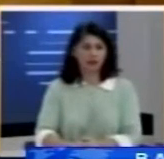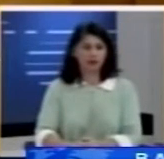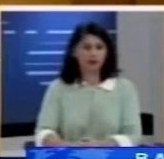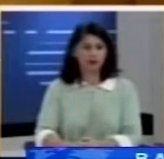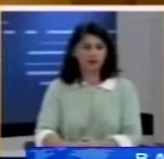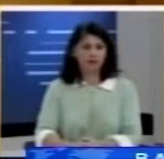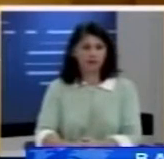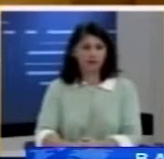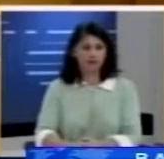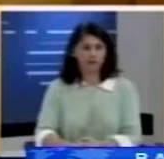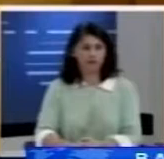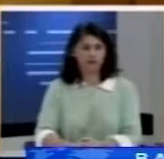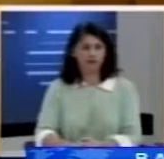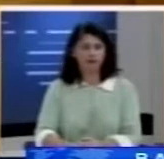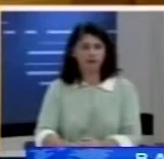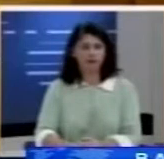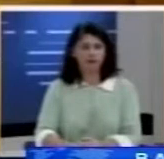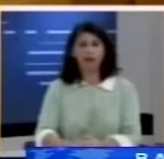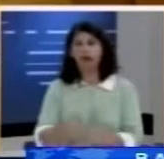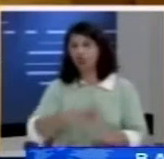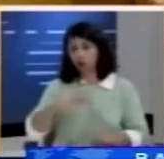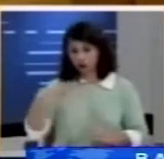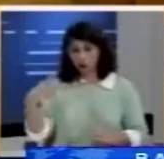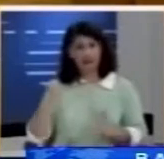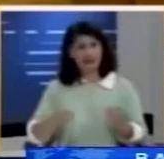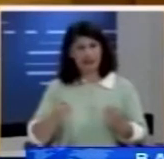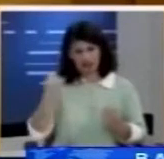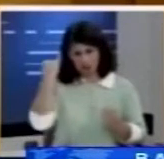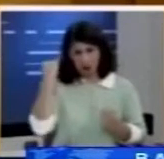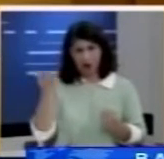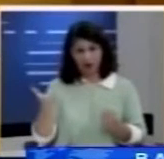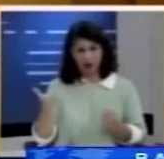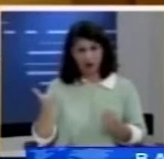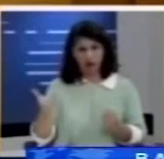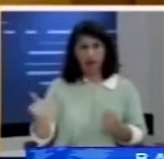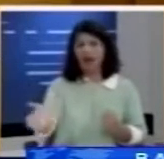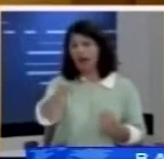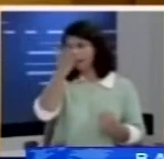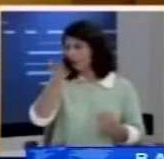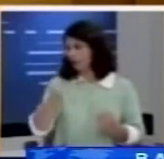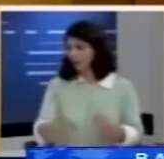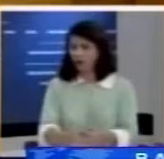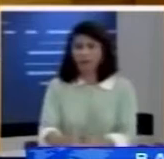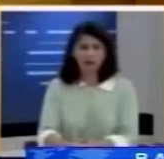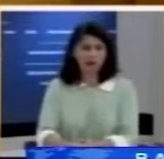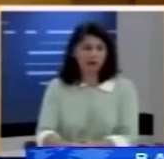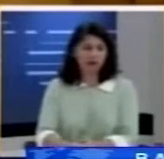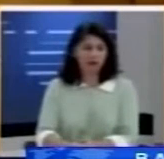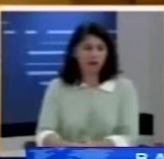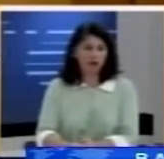Λοιπόν, εντάξει, εντάξει. Γιατί λοιπόν, στο ΣΥΡΙΖΑ σας κάνανε αντιπρόεδρο. Λοιπόν. Άσε μας τώρα. Παρακαλώ,